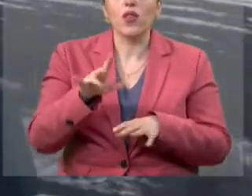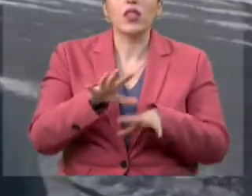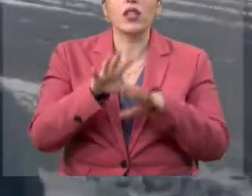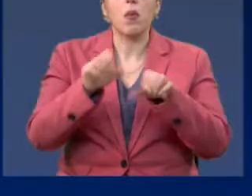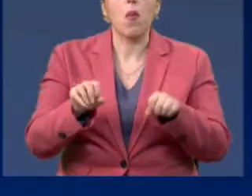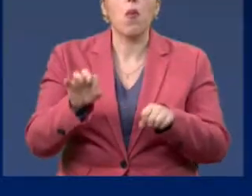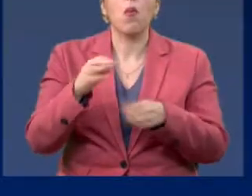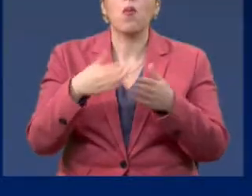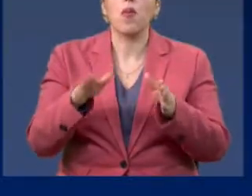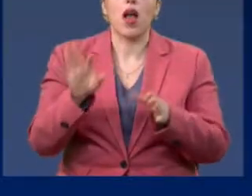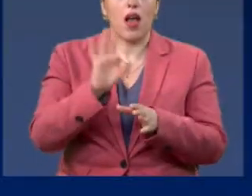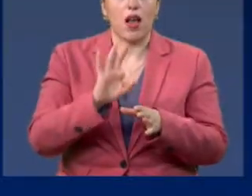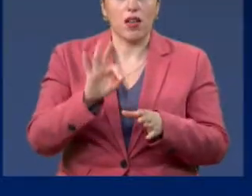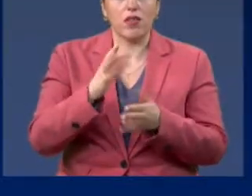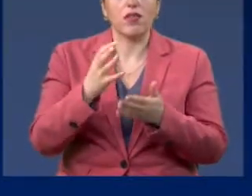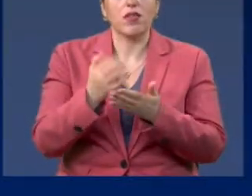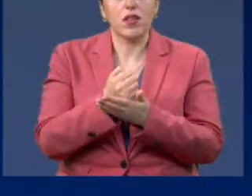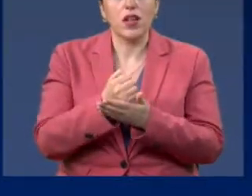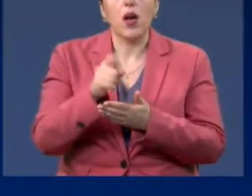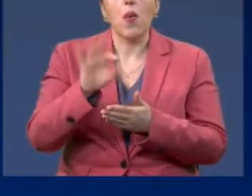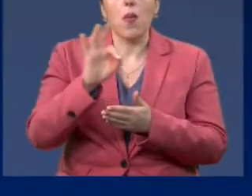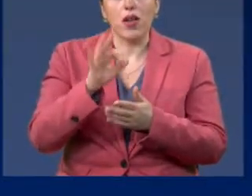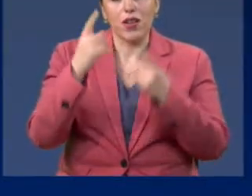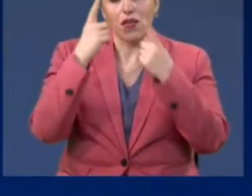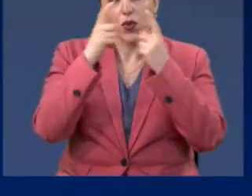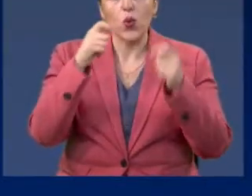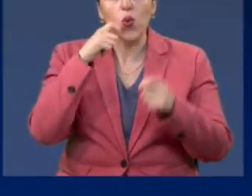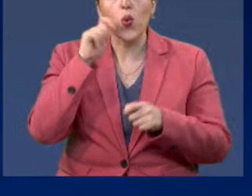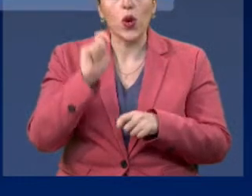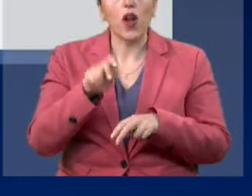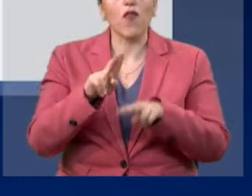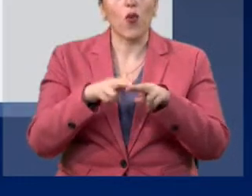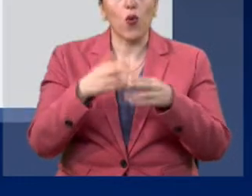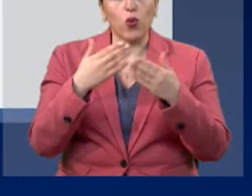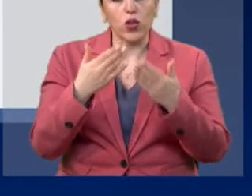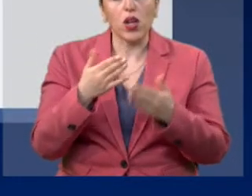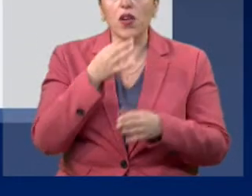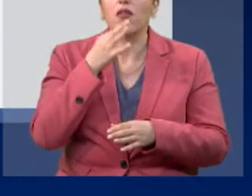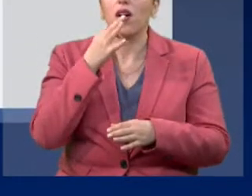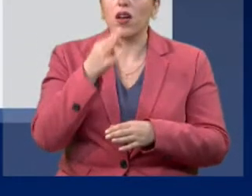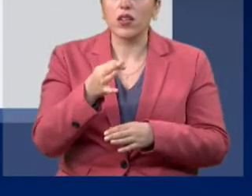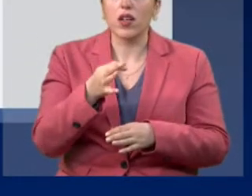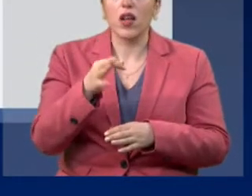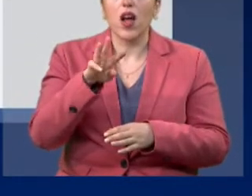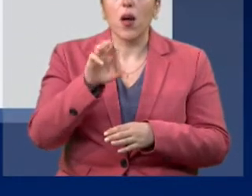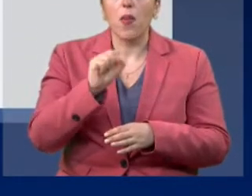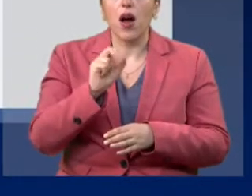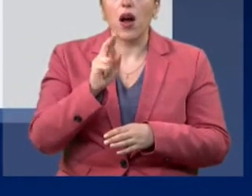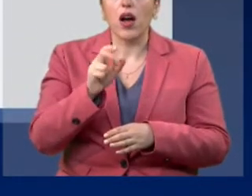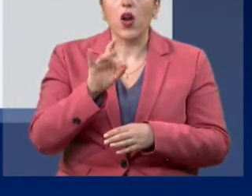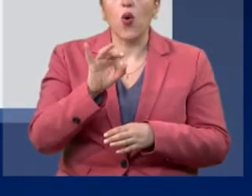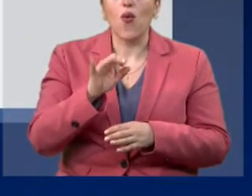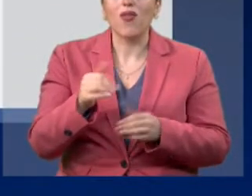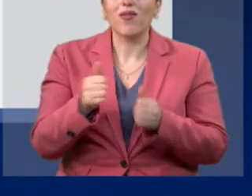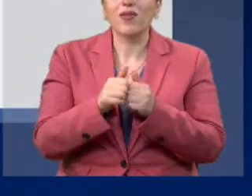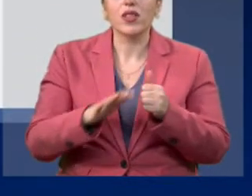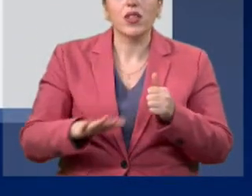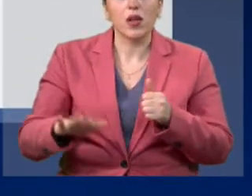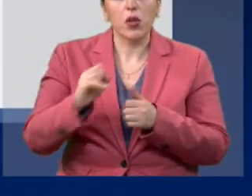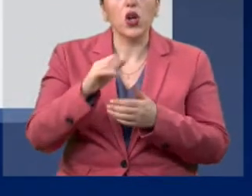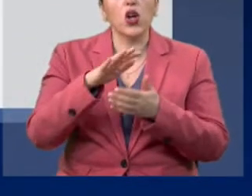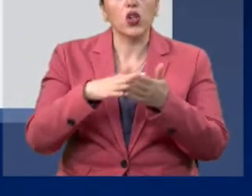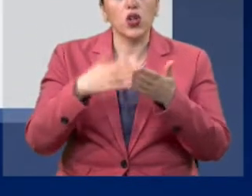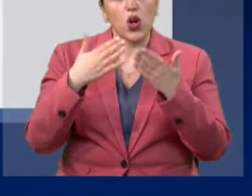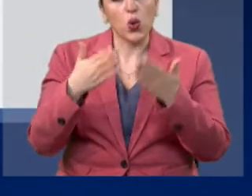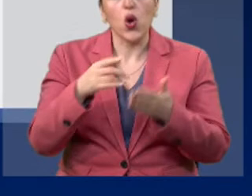մասին։ Արաբության կողմ այս տեղեկությունը հաստատեց նաև ուկրաինական ոստիկանությունը, նշելով սակայն, որ Մակարովի մերձակա տարածքները